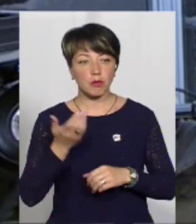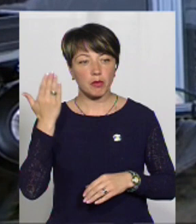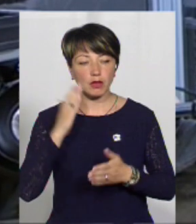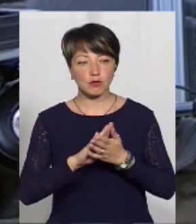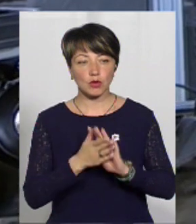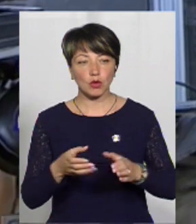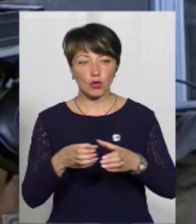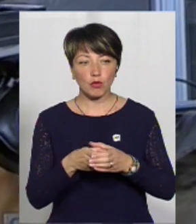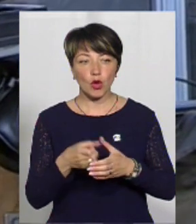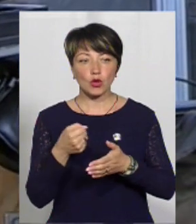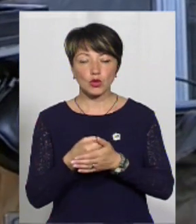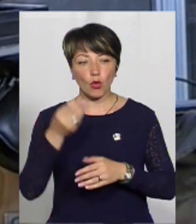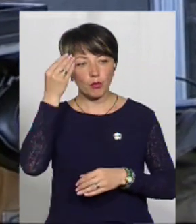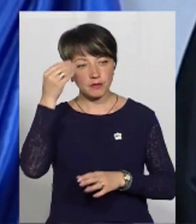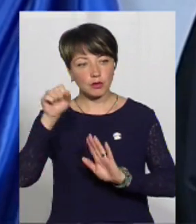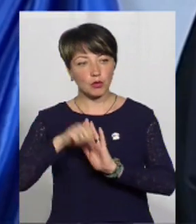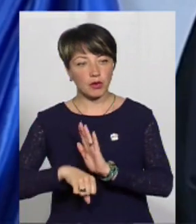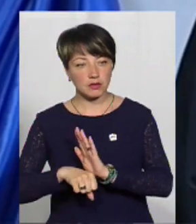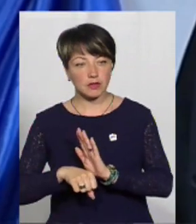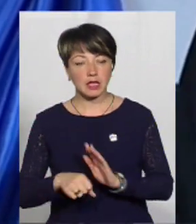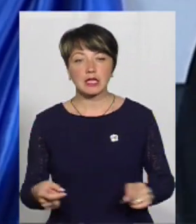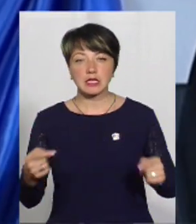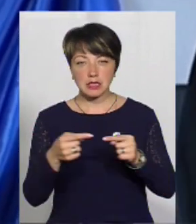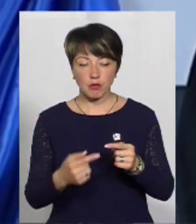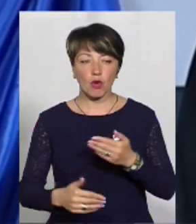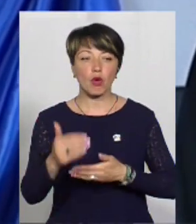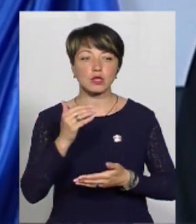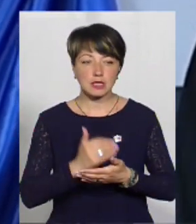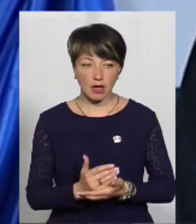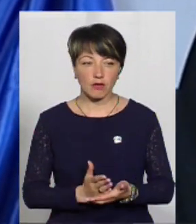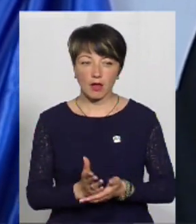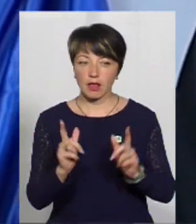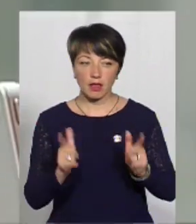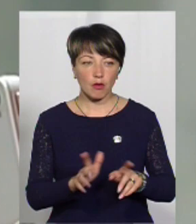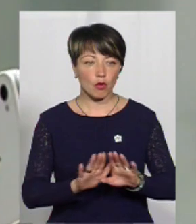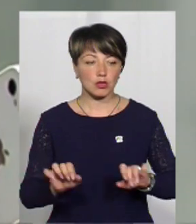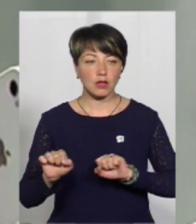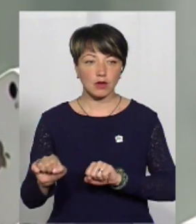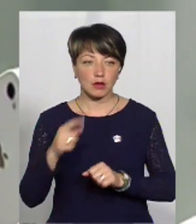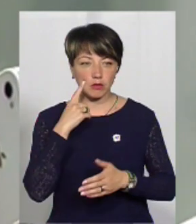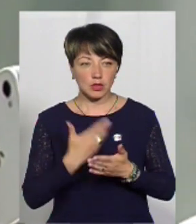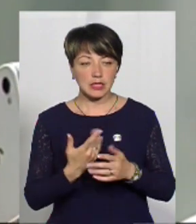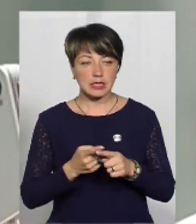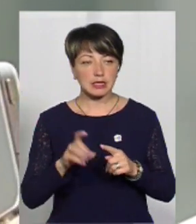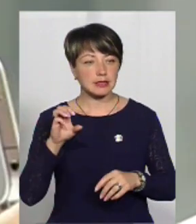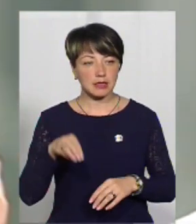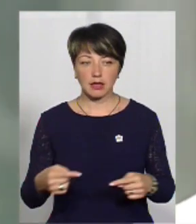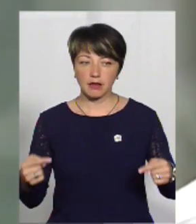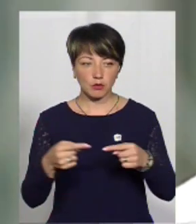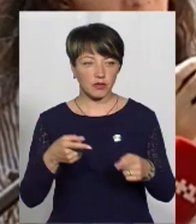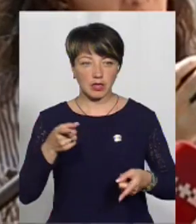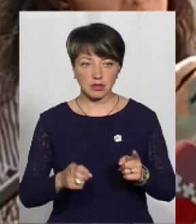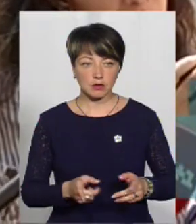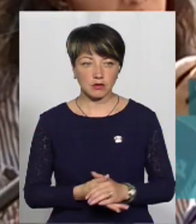змовою групою осіб, до умисного вбивства. Саме з останньою версією не погоджується захисник підозрюваних, мовляв, ця стаття не відповідає